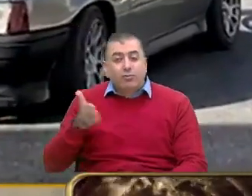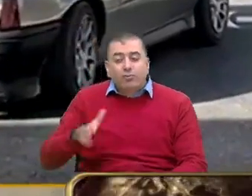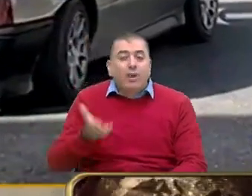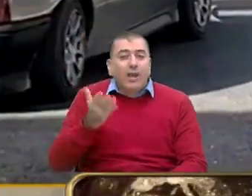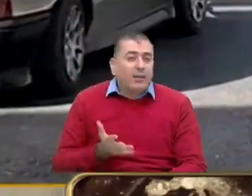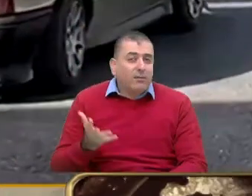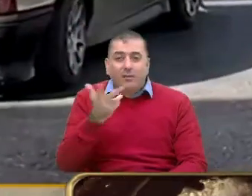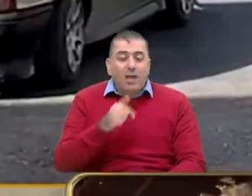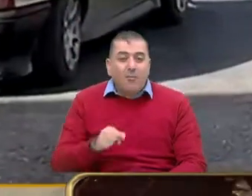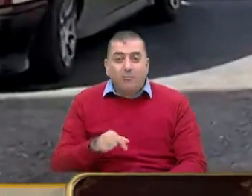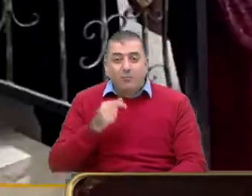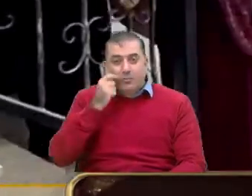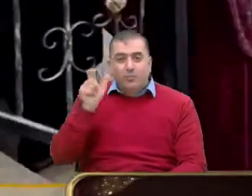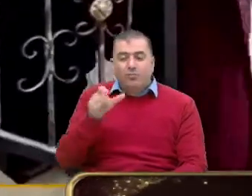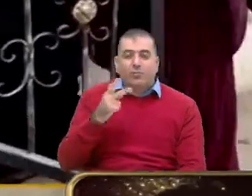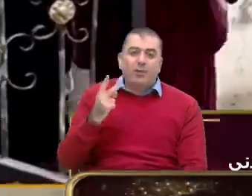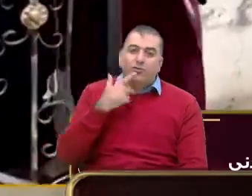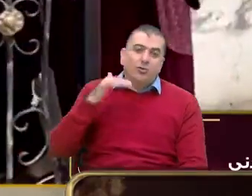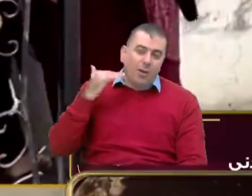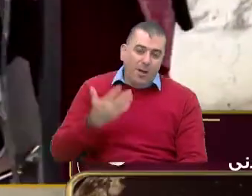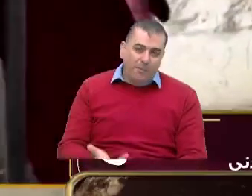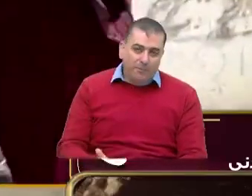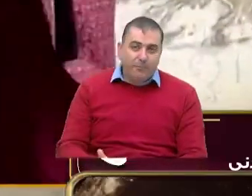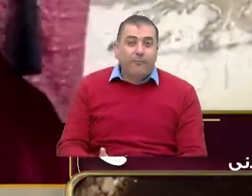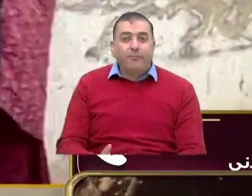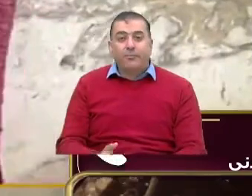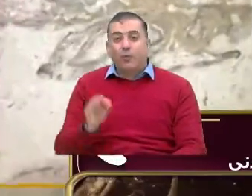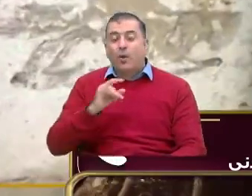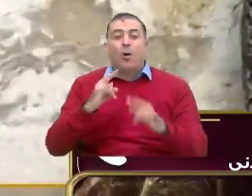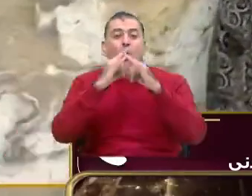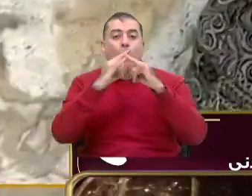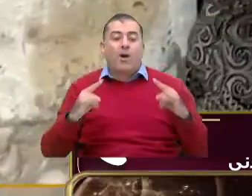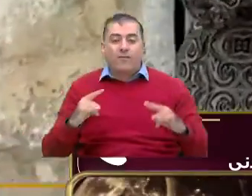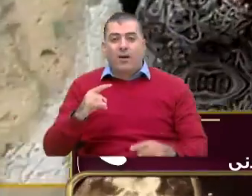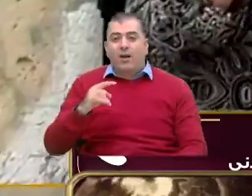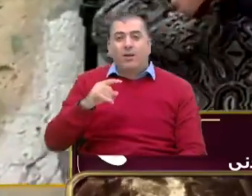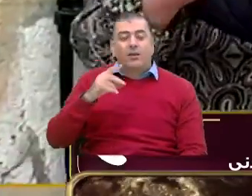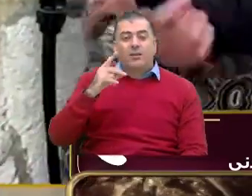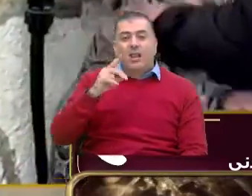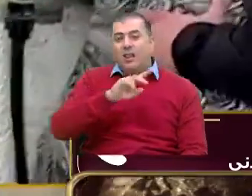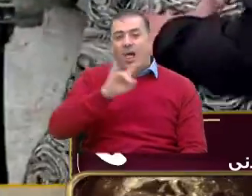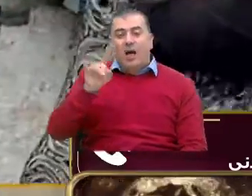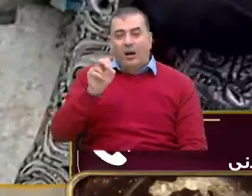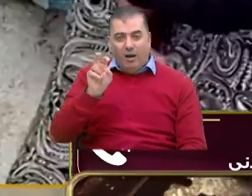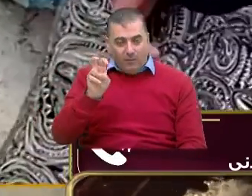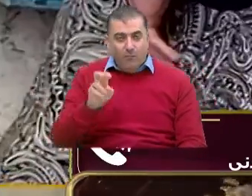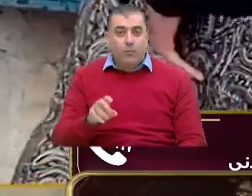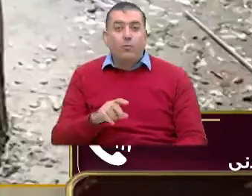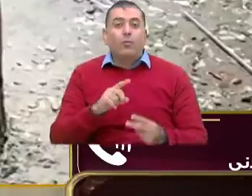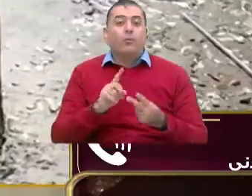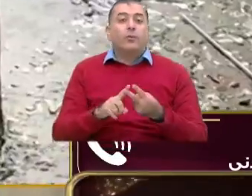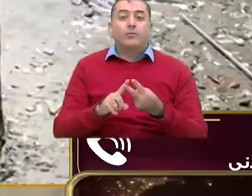أثرها شابين، شاب من مخيم البلاطة وأيضا عصر